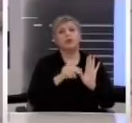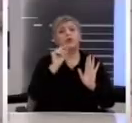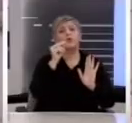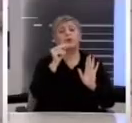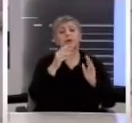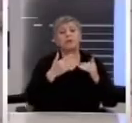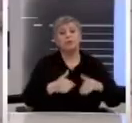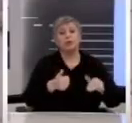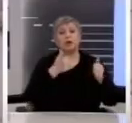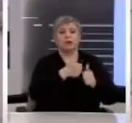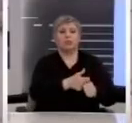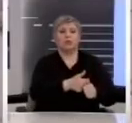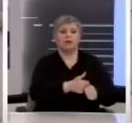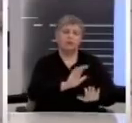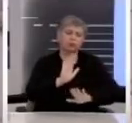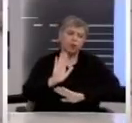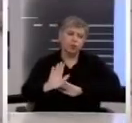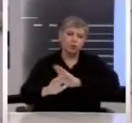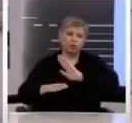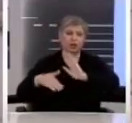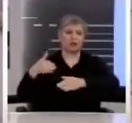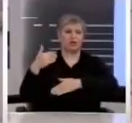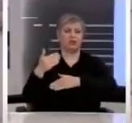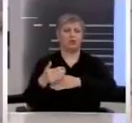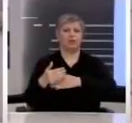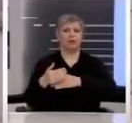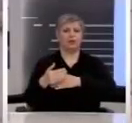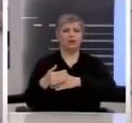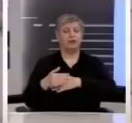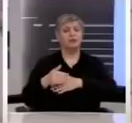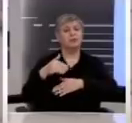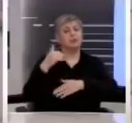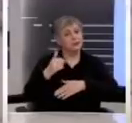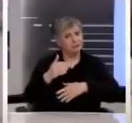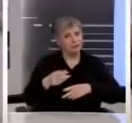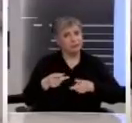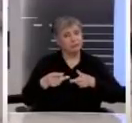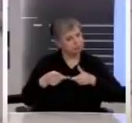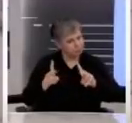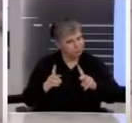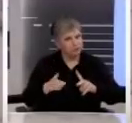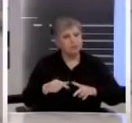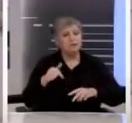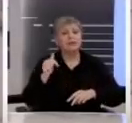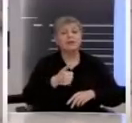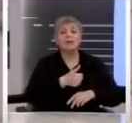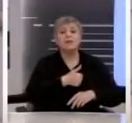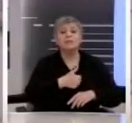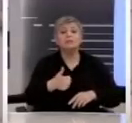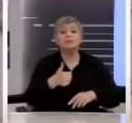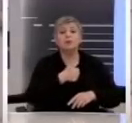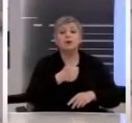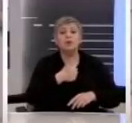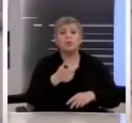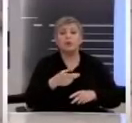απολύτως όλα αυτά τα χρόνια. Επαναλαμβάνω, η πρόσβαση έχει δοθεί στο παρελθόν μόνο για τις κατηγορίες